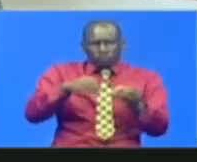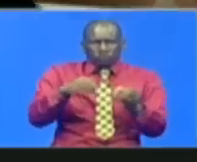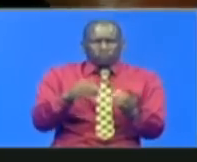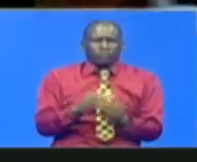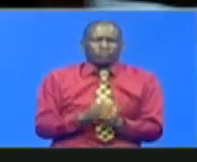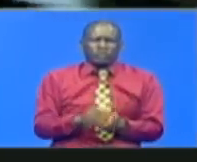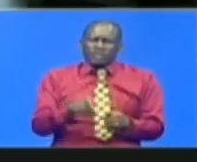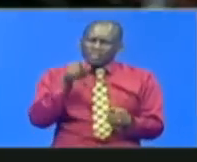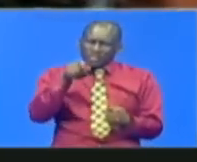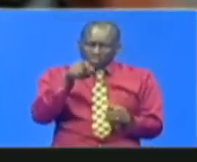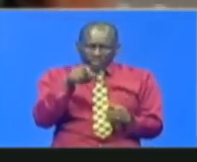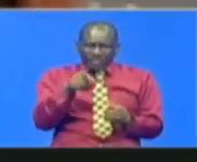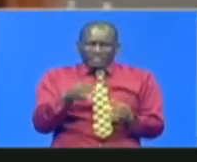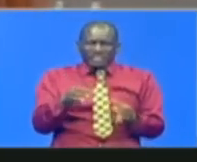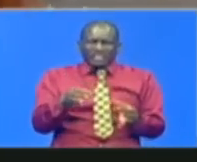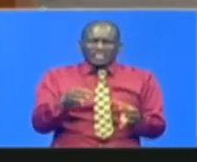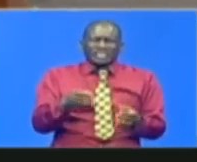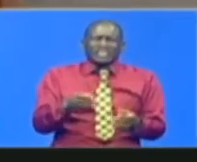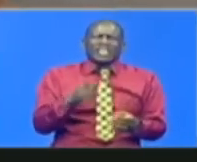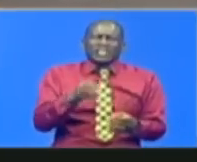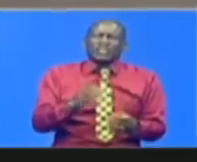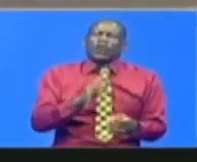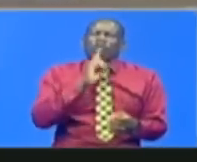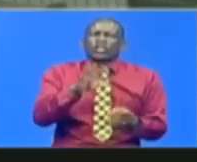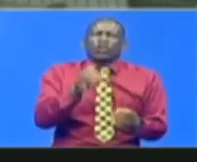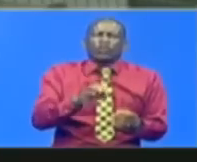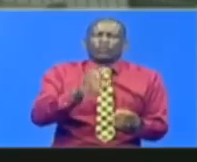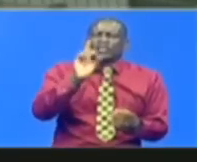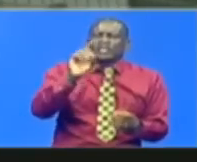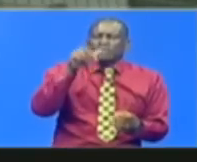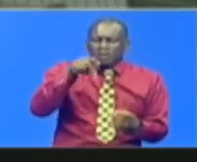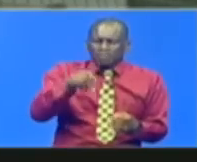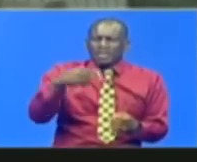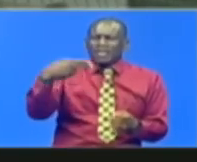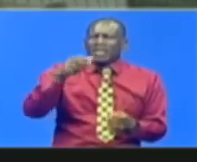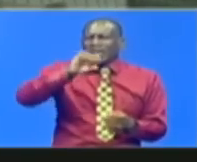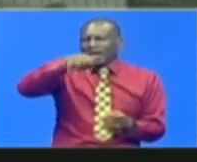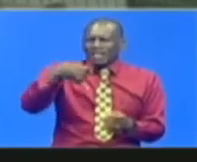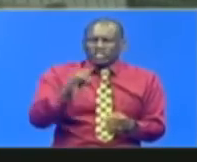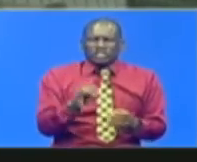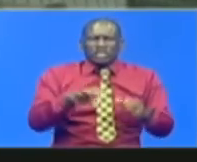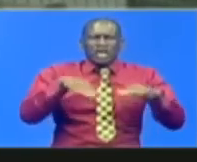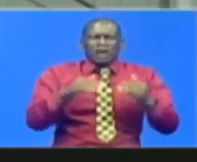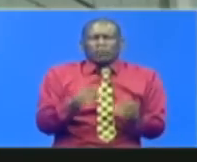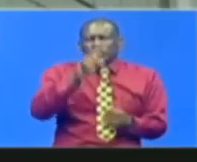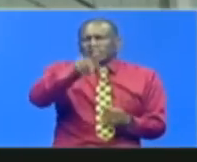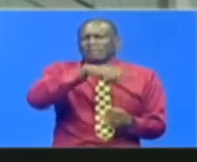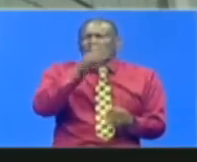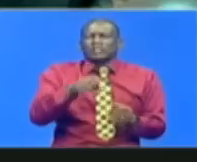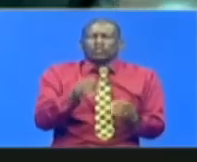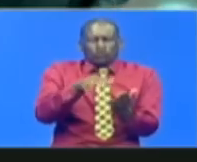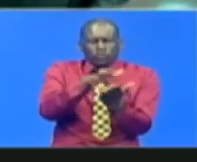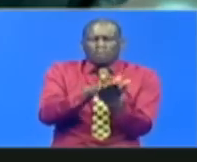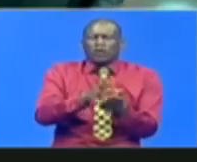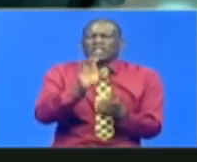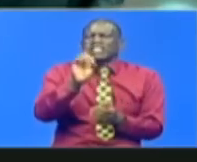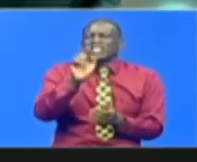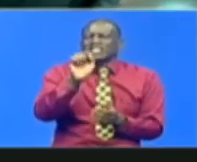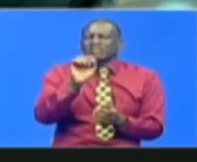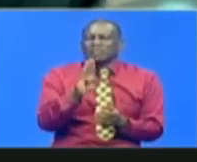Hii ndiyo kauli ya kiongozi wa mashtaka ya umma nchini Noordin Haji kuhusu hatia ya benki ya Diamond Trust. We